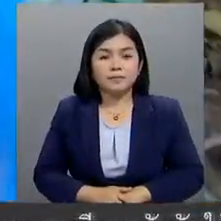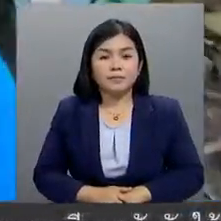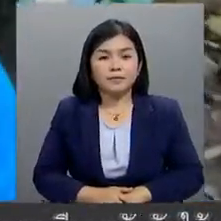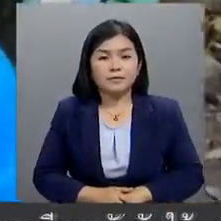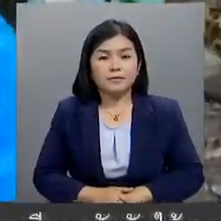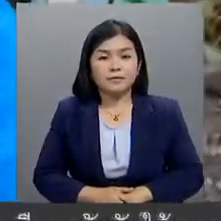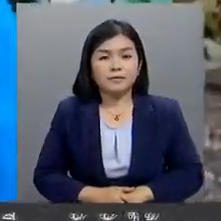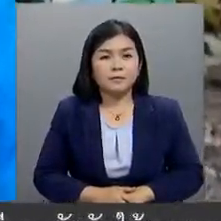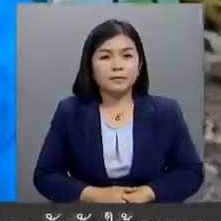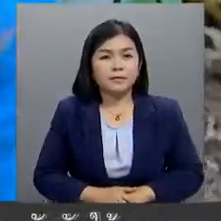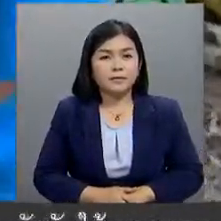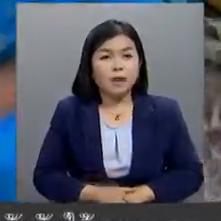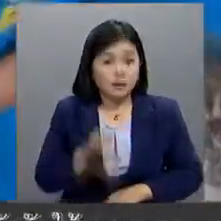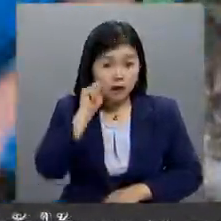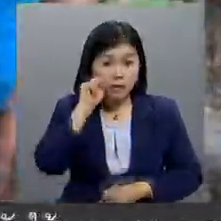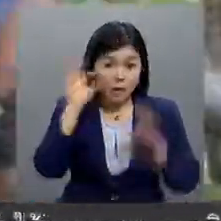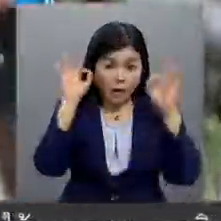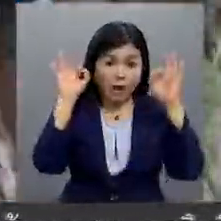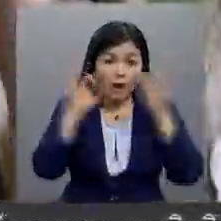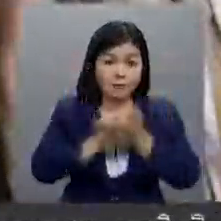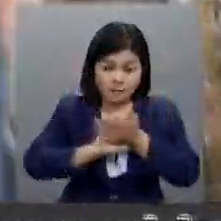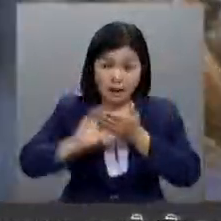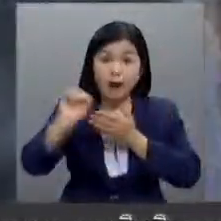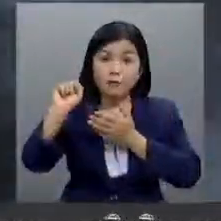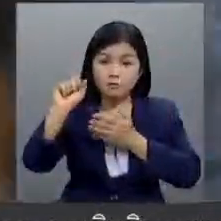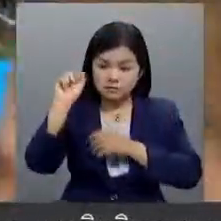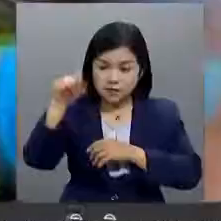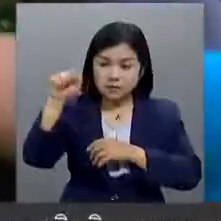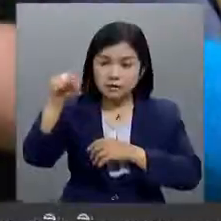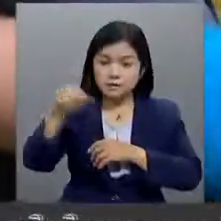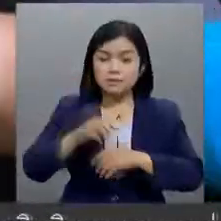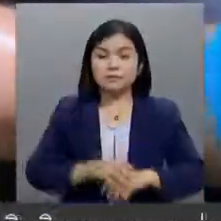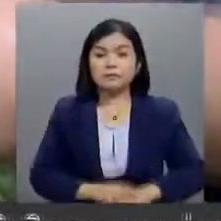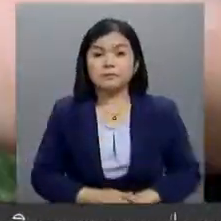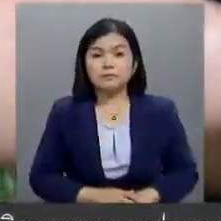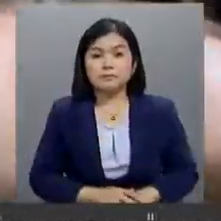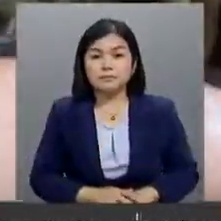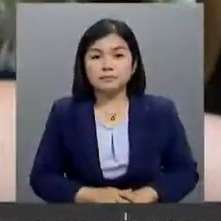น้ำนี่สะอาดเลยใช่ไหม สะอาดครับที่นี่สมัยก่อน